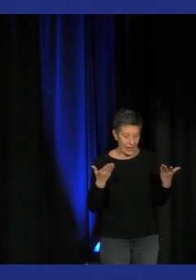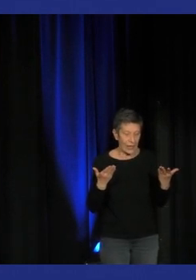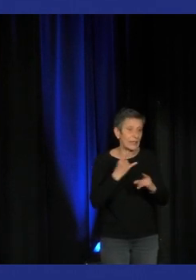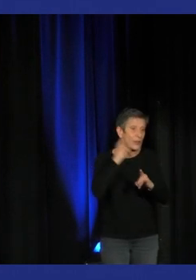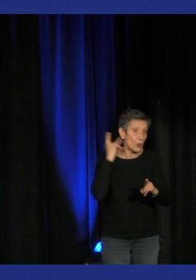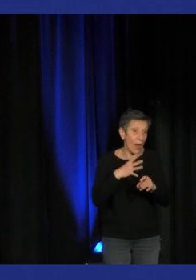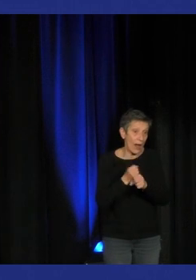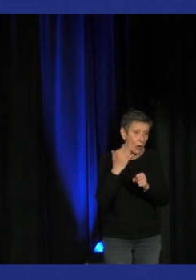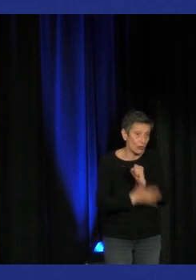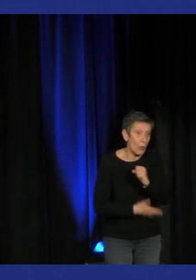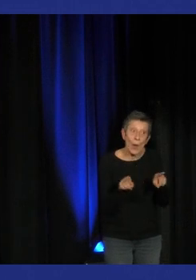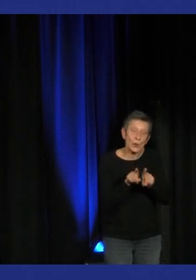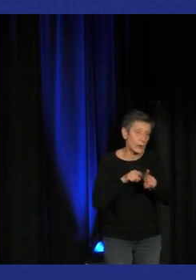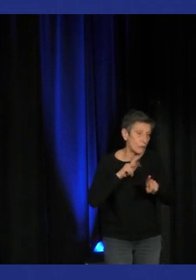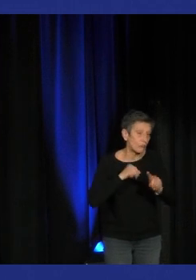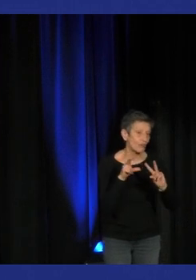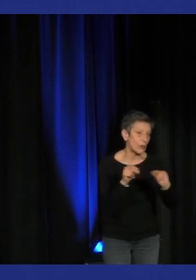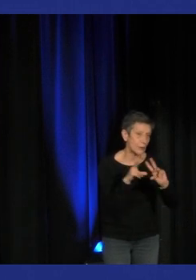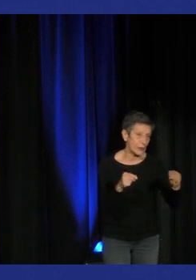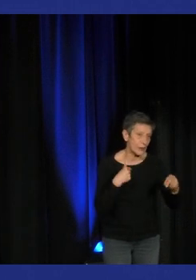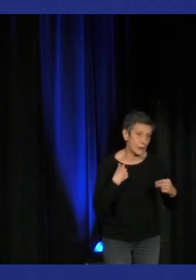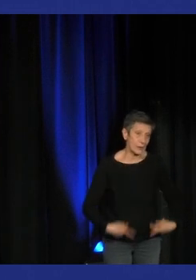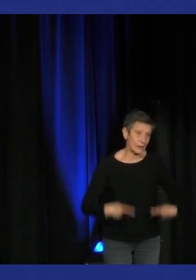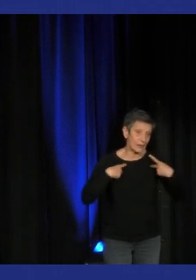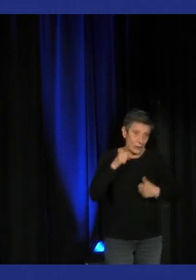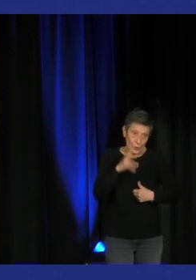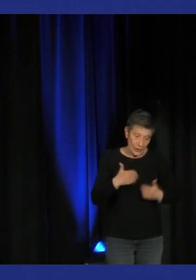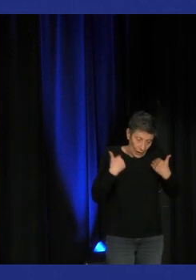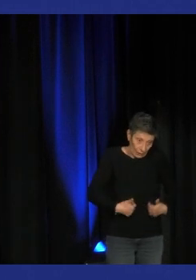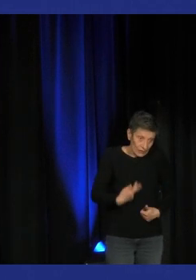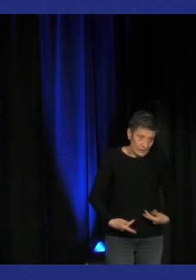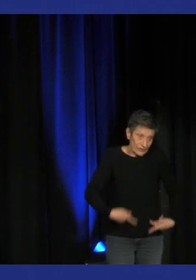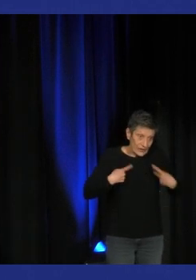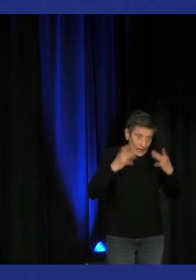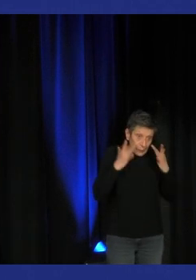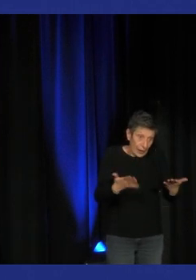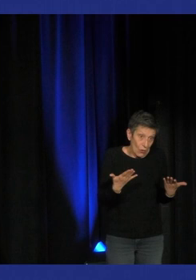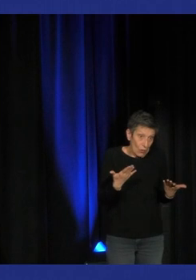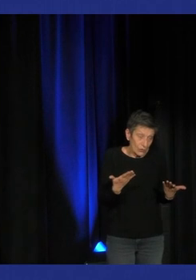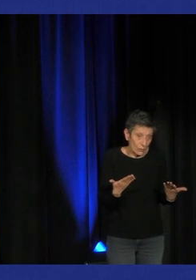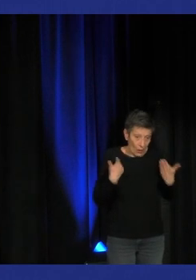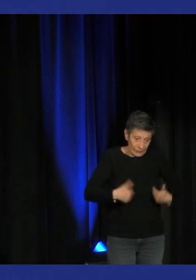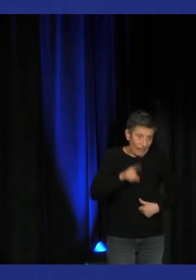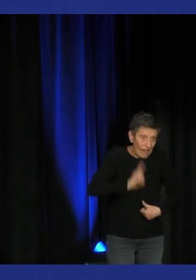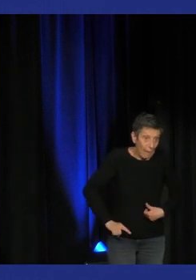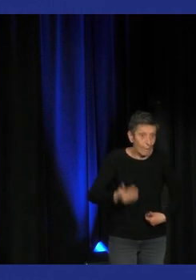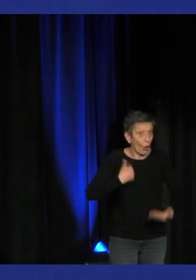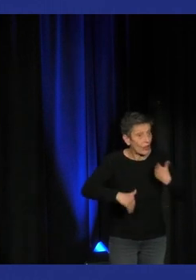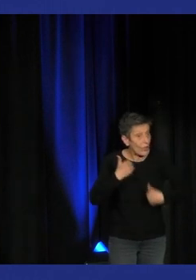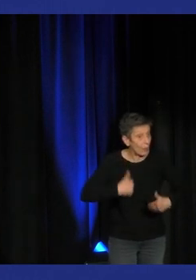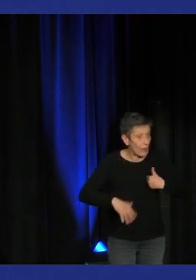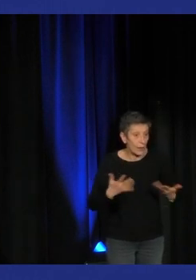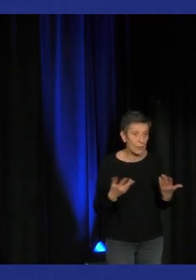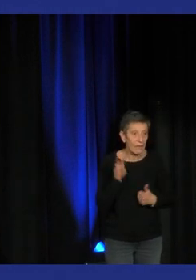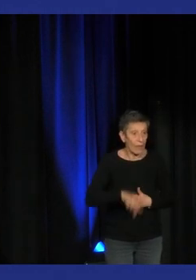mon quotidien en tant que personne, femme handicapée, identifiée comme telle dans la société. Puisque moi, j'ai un